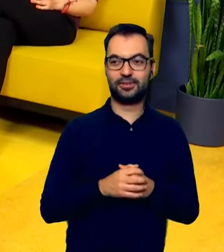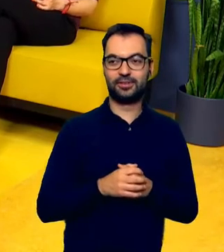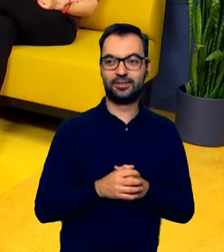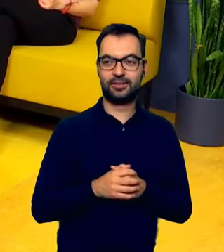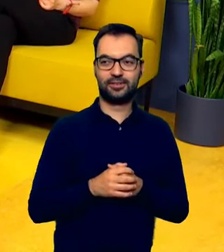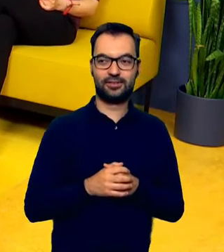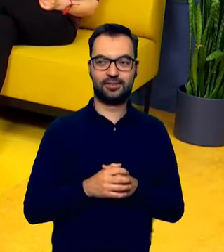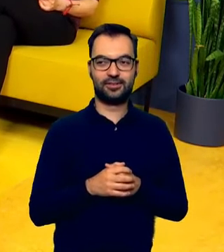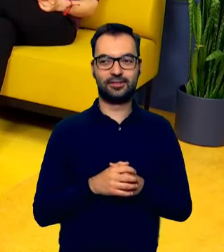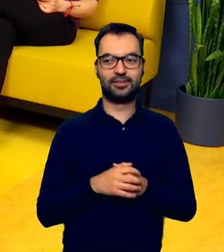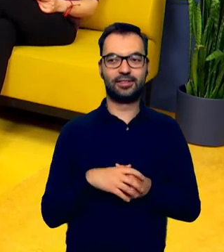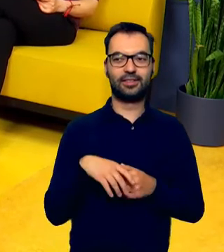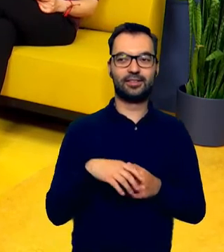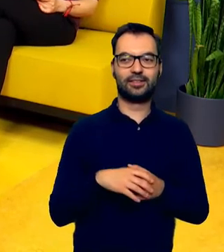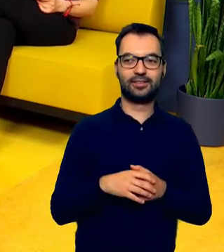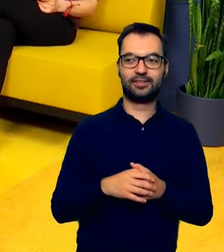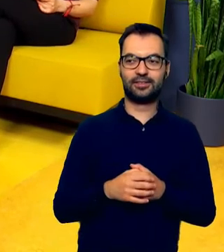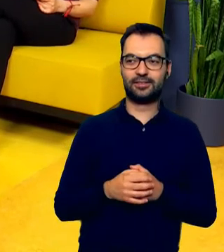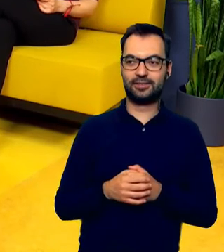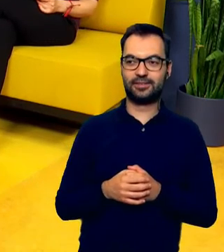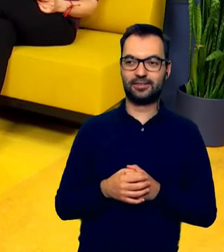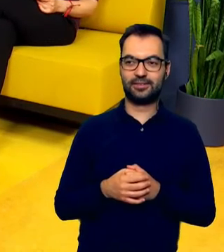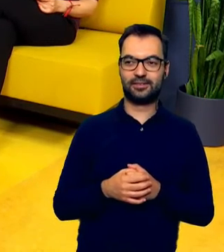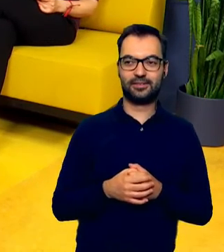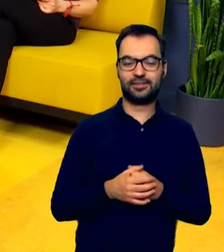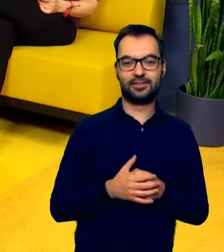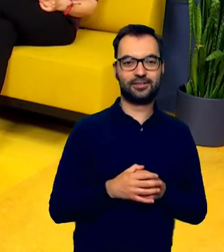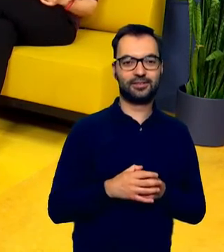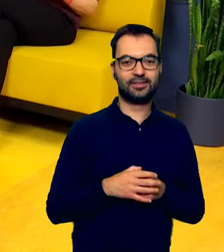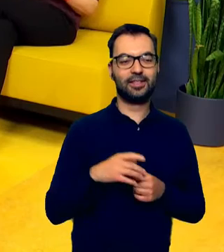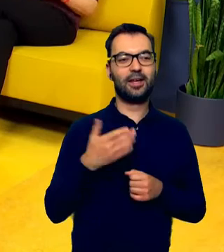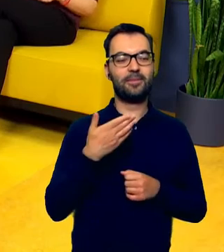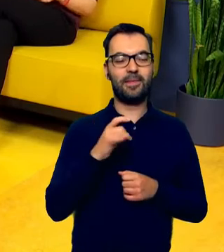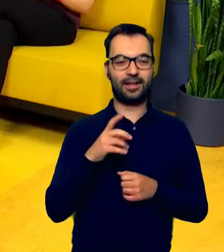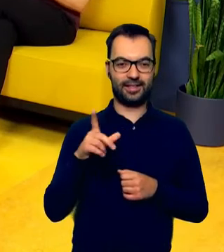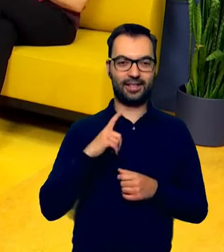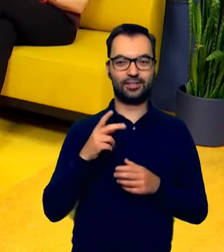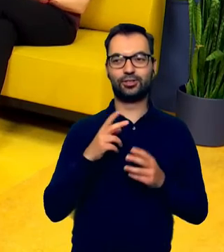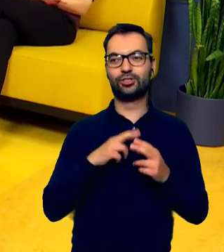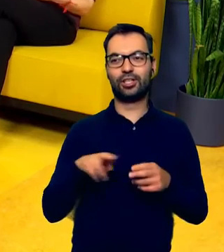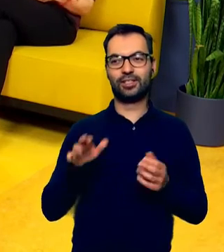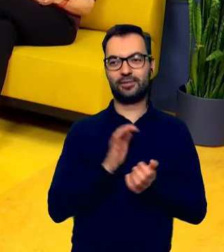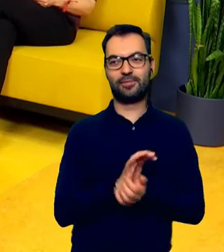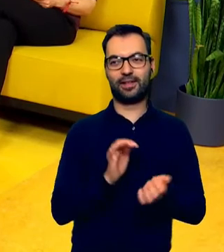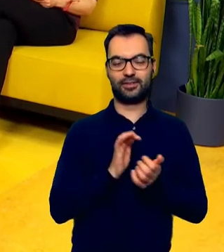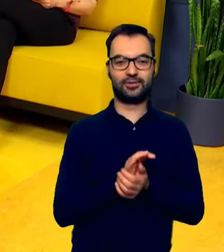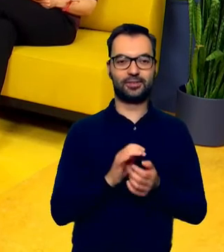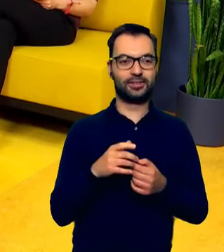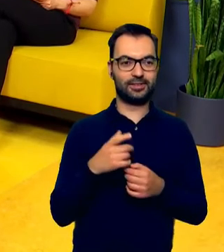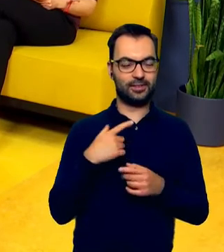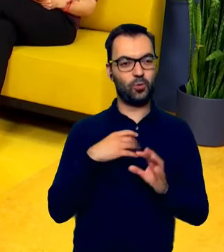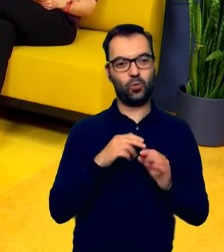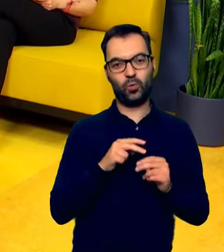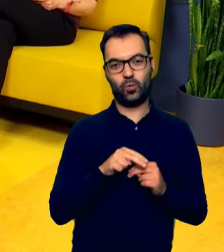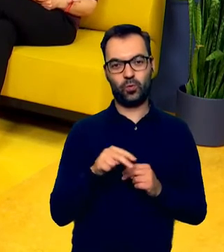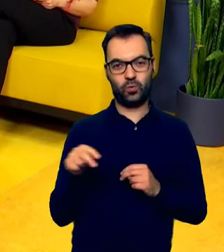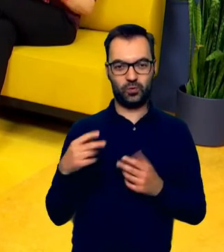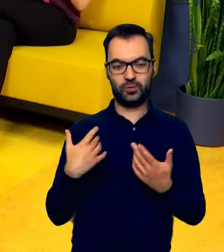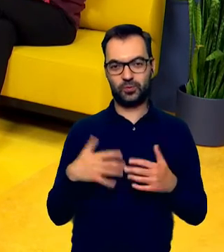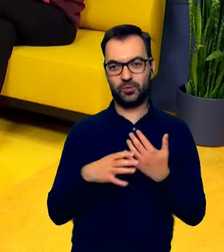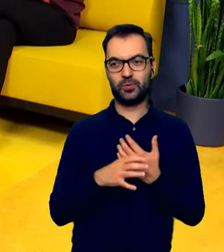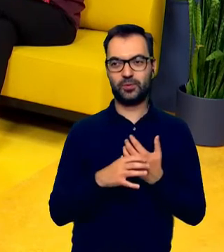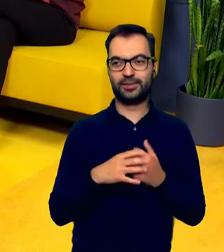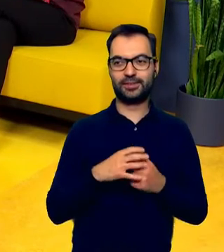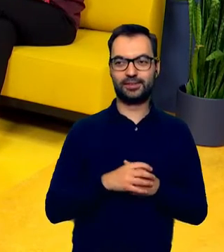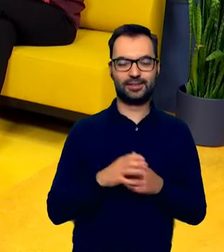Agnieszko. Kiedy się do nich Magda jest naszym rzecznikiem prasowym. Tak? Jest, tak. Czyli zadarłam teraz z rzecznikiem, tak? To jest